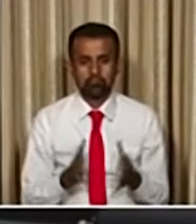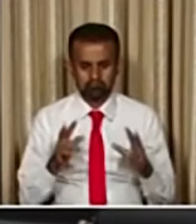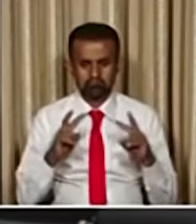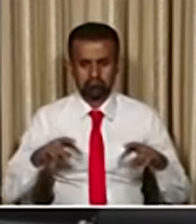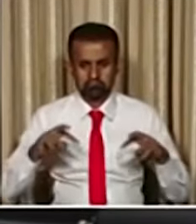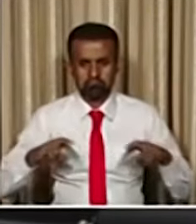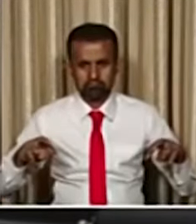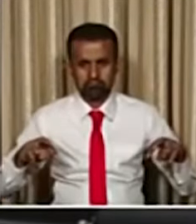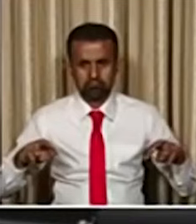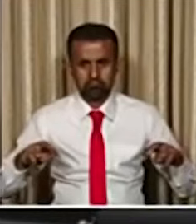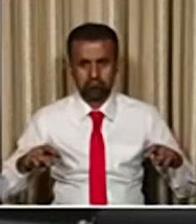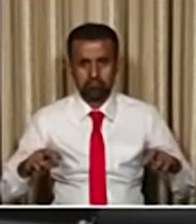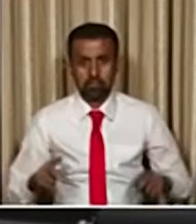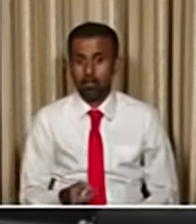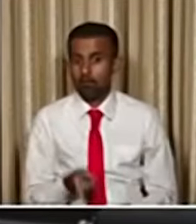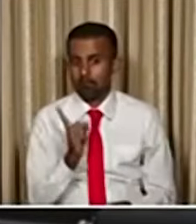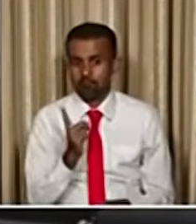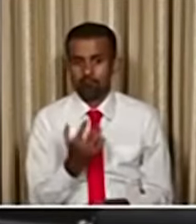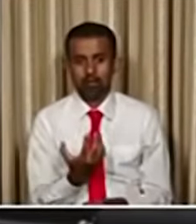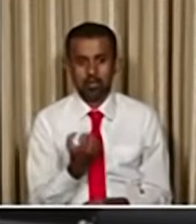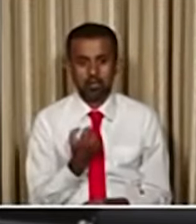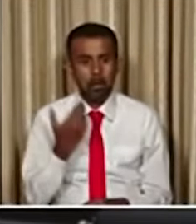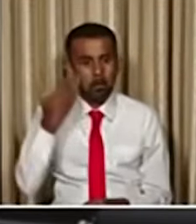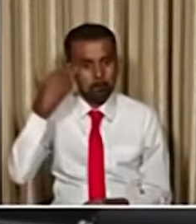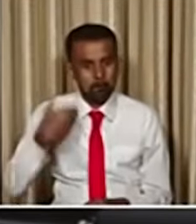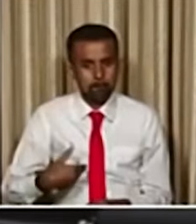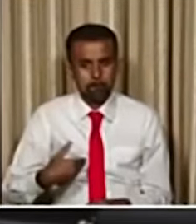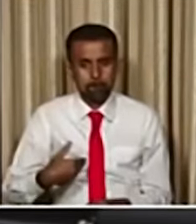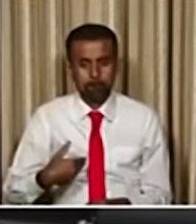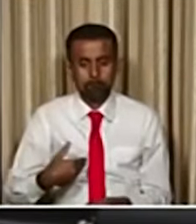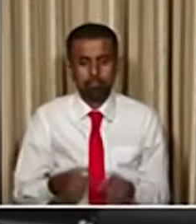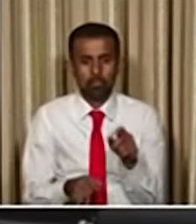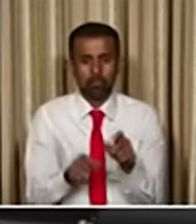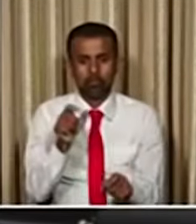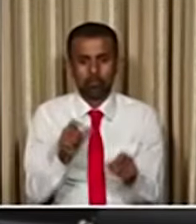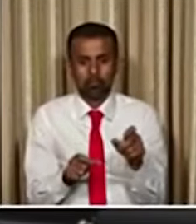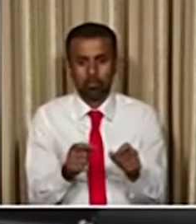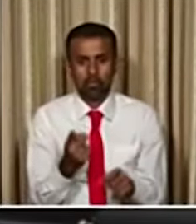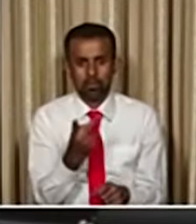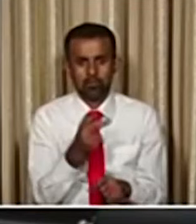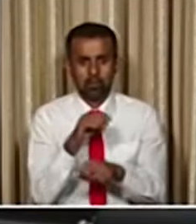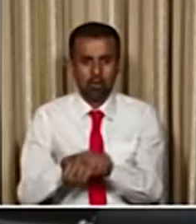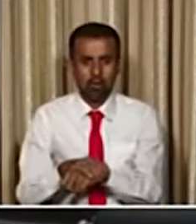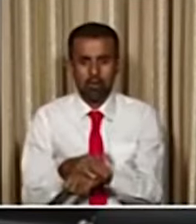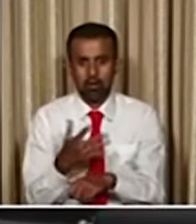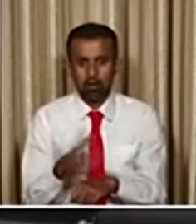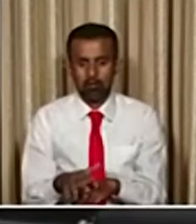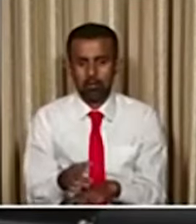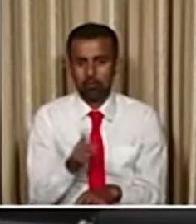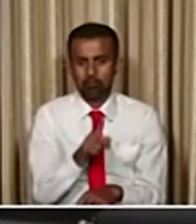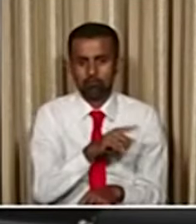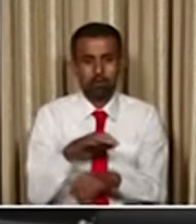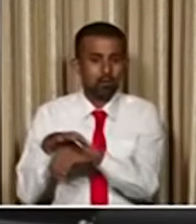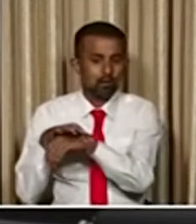පරීක්ෂණයක් සිද්ධ වෙනවා. ගන්න ඕනි දැරි දනුවම් ගන්නවා. මියගිය පිරිස අපි කීප දෙනෙක් හඳුනගට තියෙනවා. අනිත් අයව